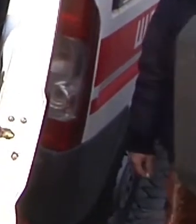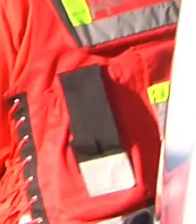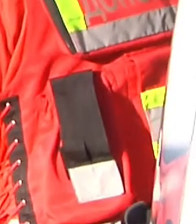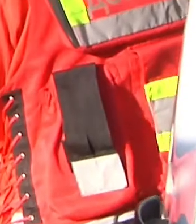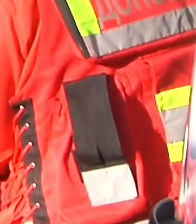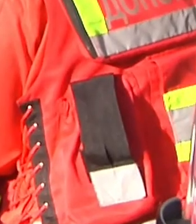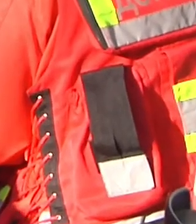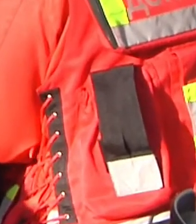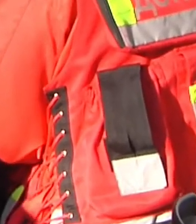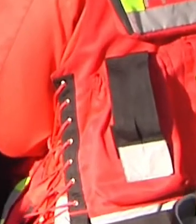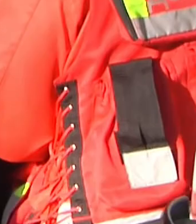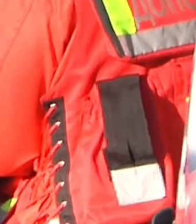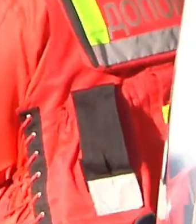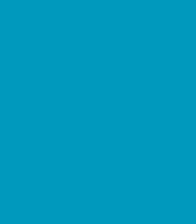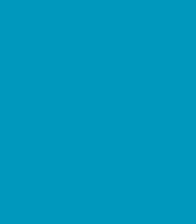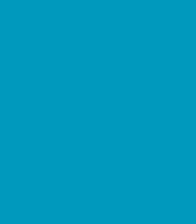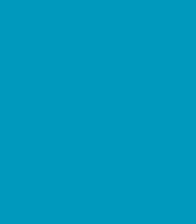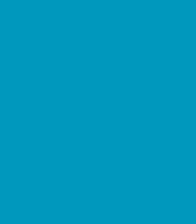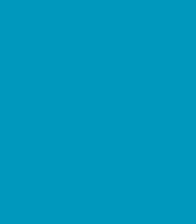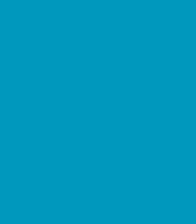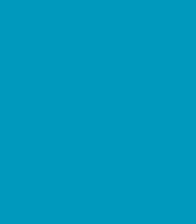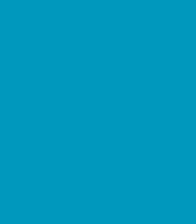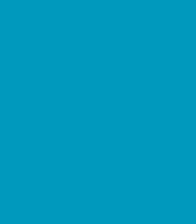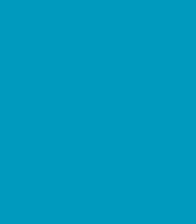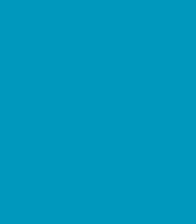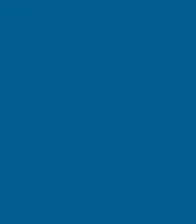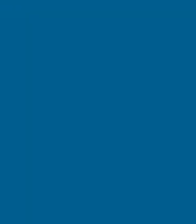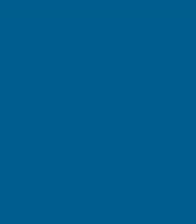– несправність електропроводки.